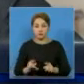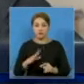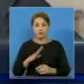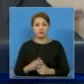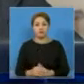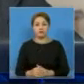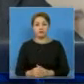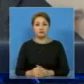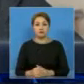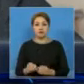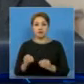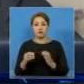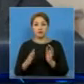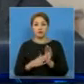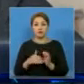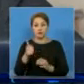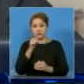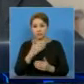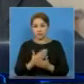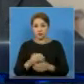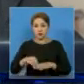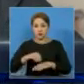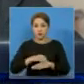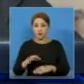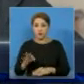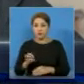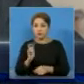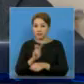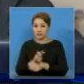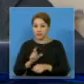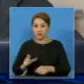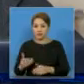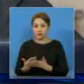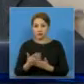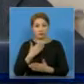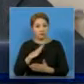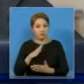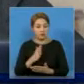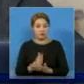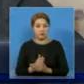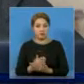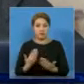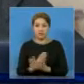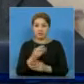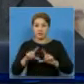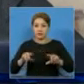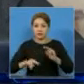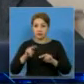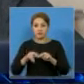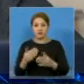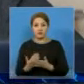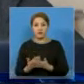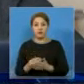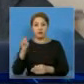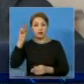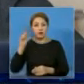сәби. 2019 жылы осы облыс әкімі келгенде де осы халықтан сондай ұсыныстар болып, жаңа мектеп салып беру туралы осы